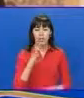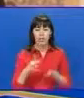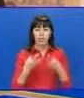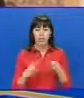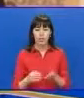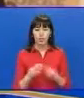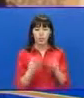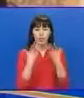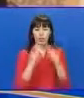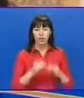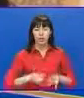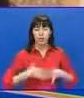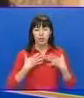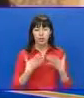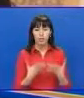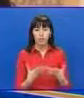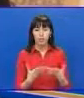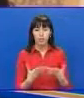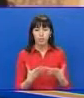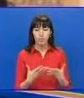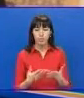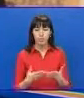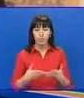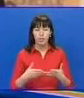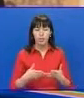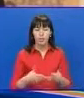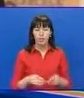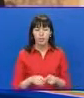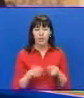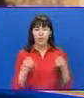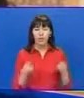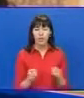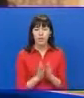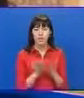күнімен құттықтай отырып, осы тұсаукесерімді сол